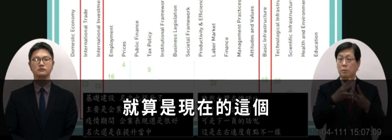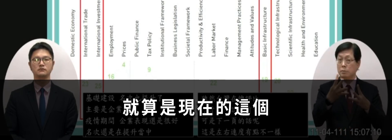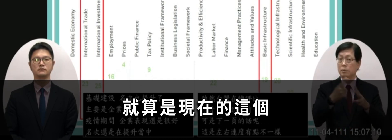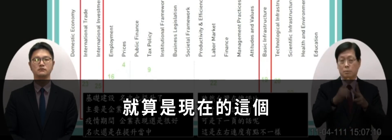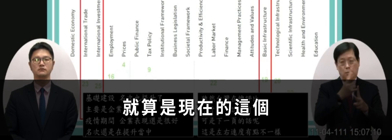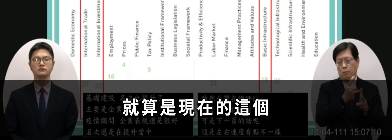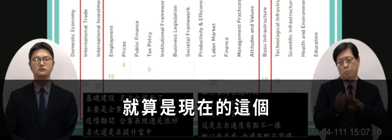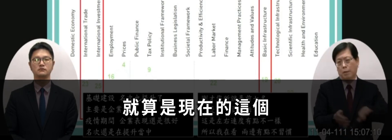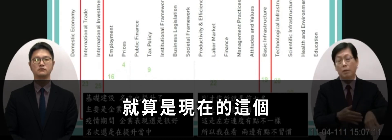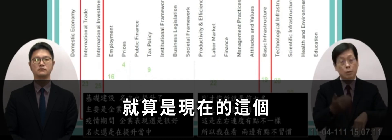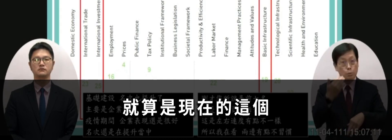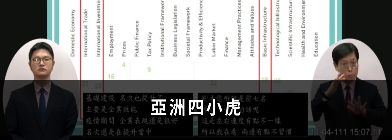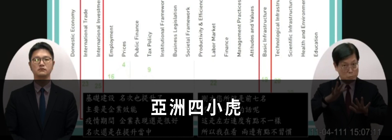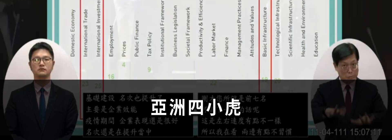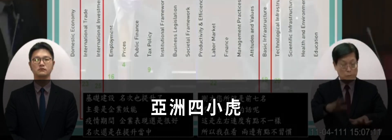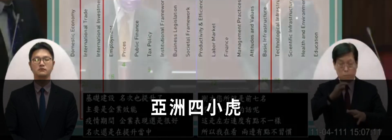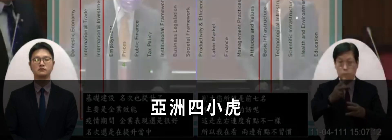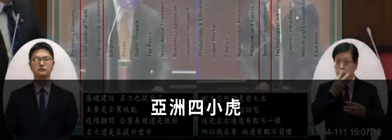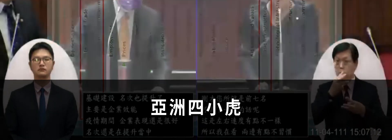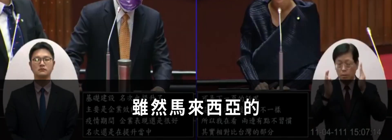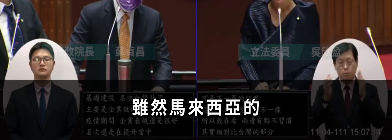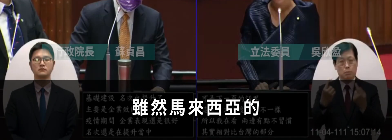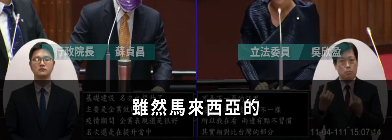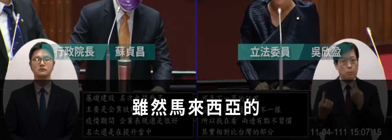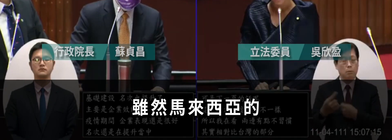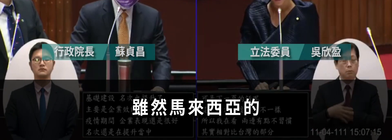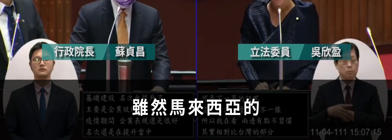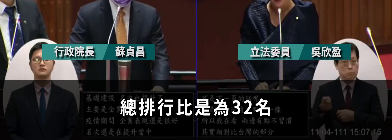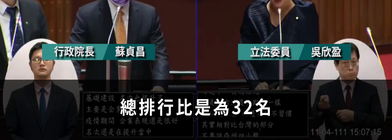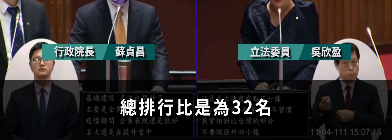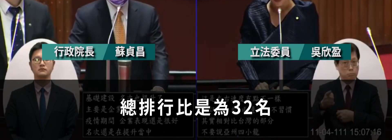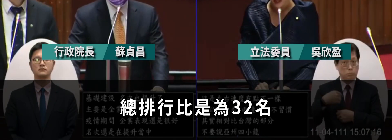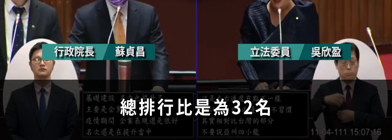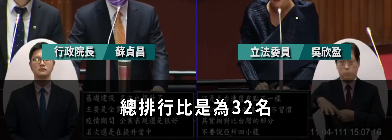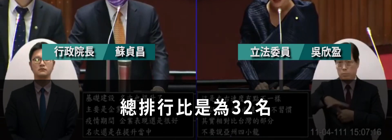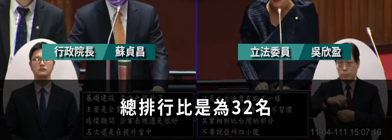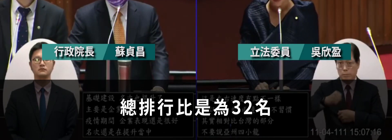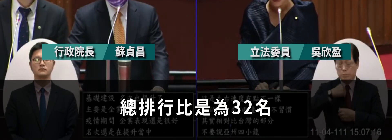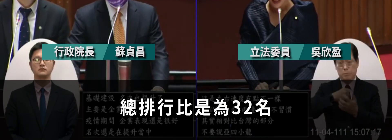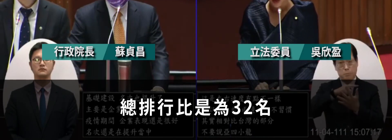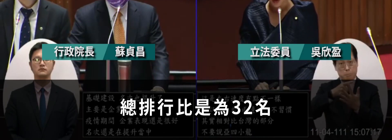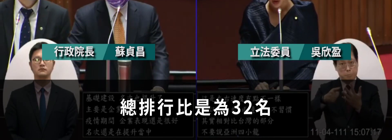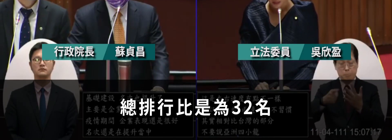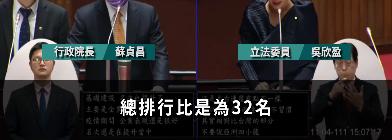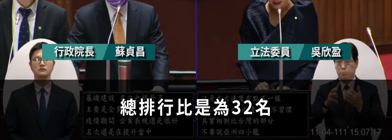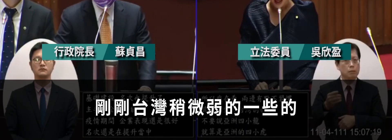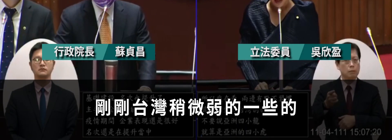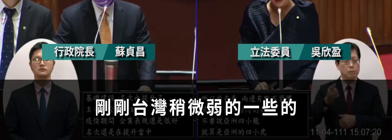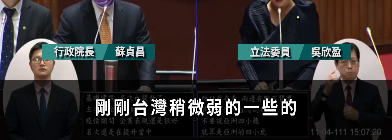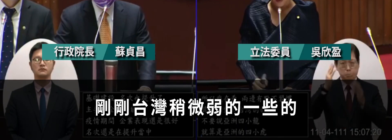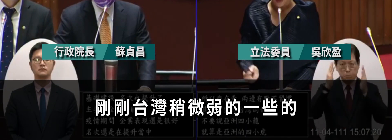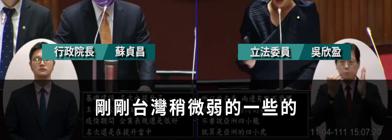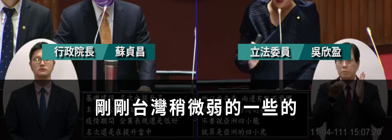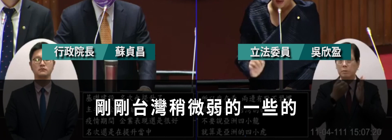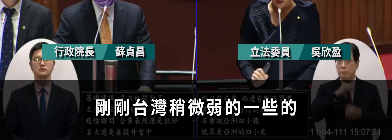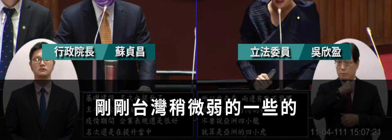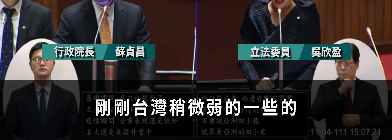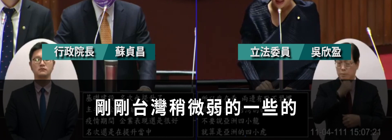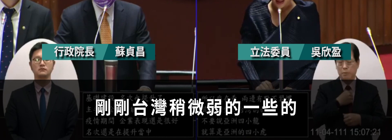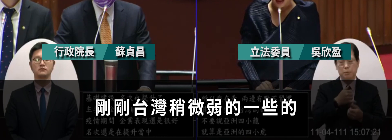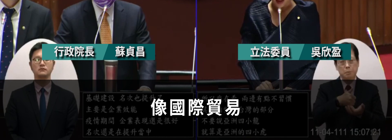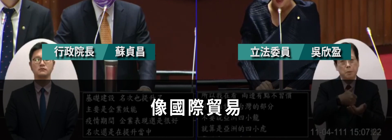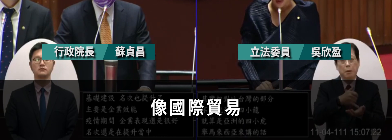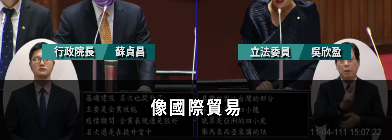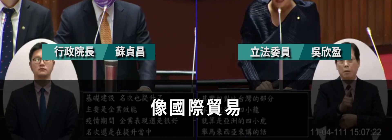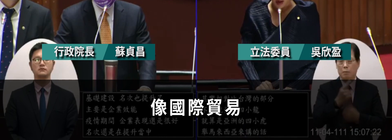小龙，就算是现在的这个亚洲四小虎，虽然马来西亚的总排行比是为32名，刚刚台湾稍微弱的